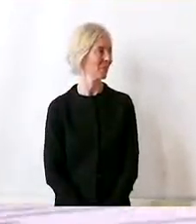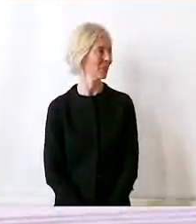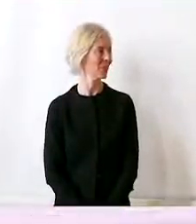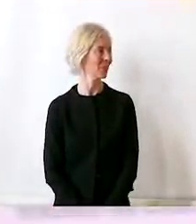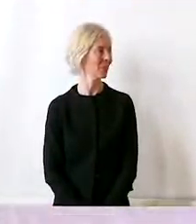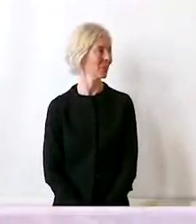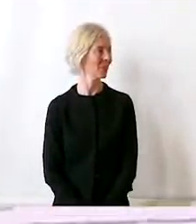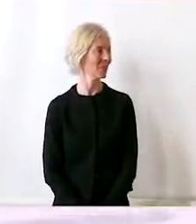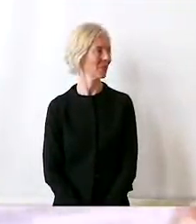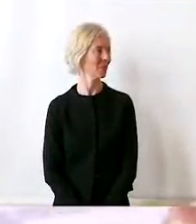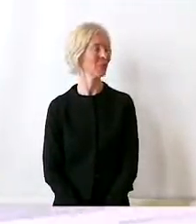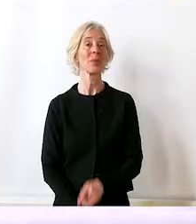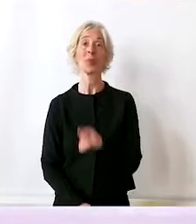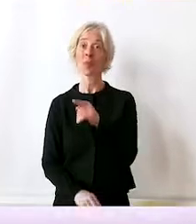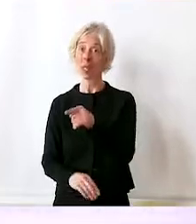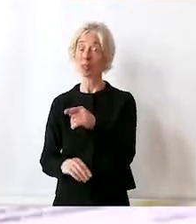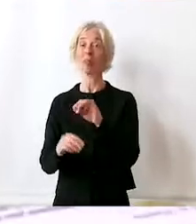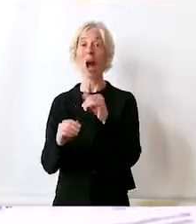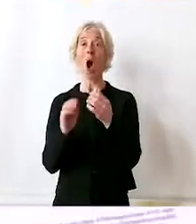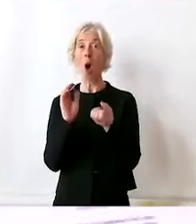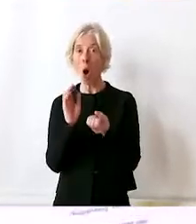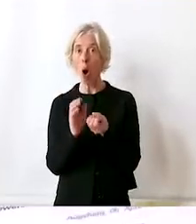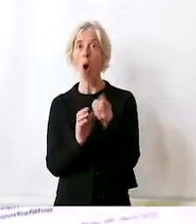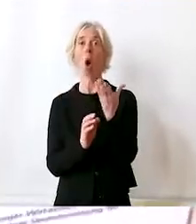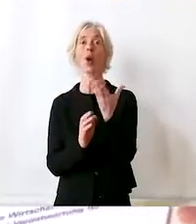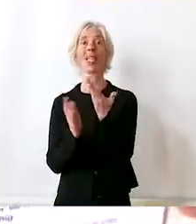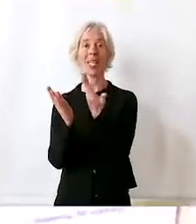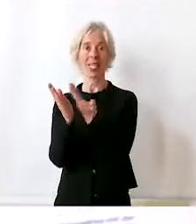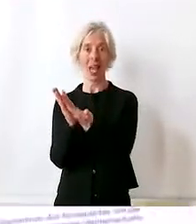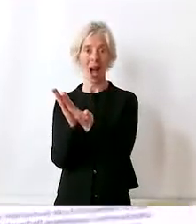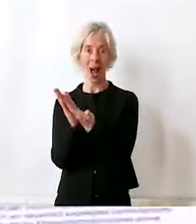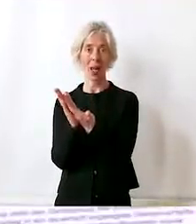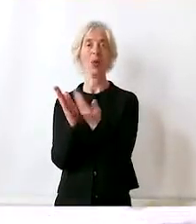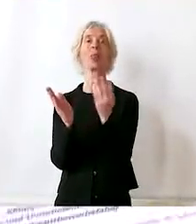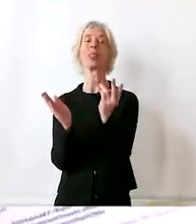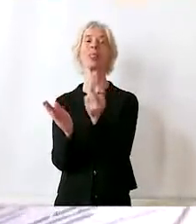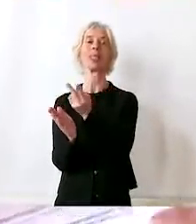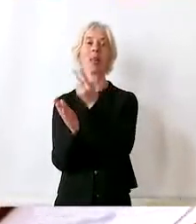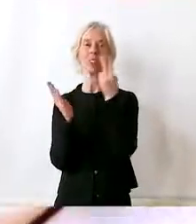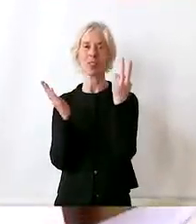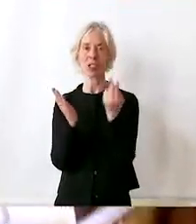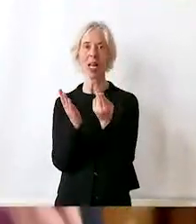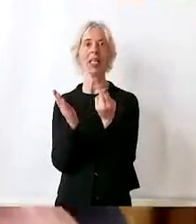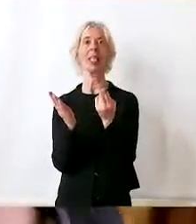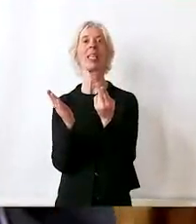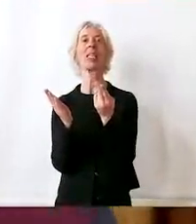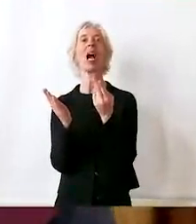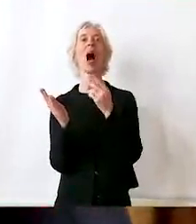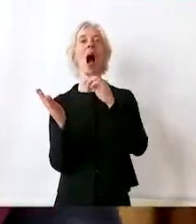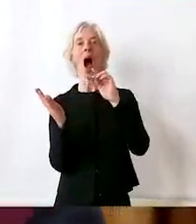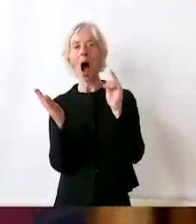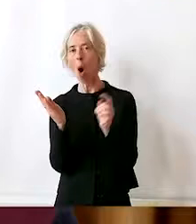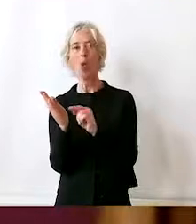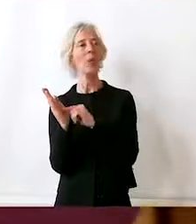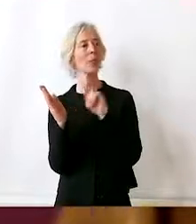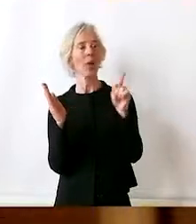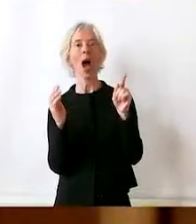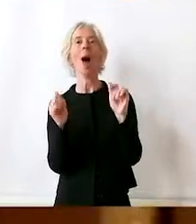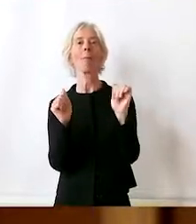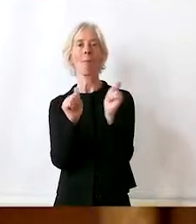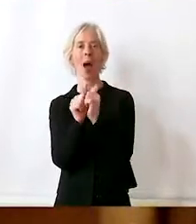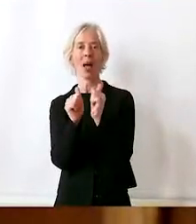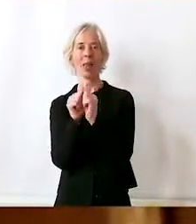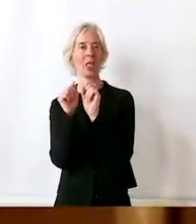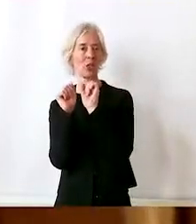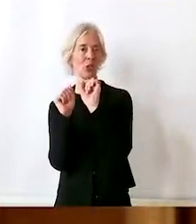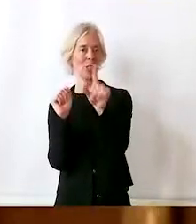Wir haben nur ein Original, das geht natürlich an alle Partner des Klimapakts in digitaler Form. Ansonsten werden